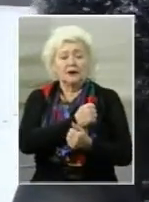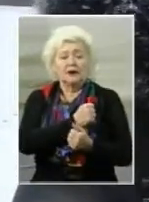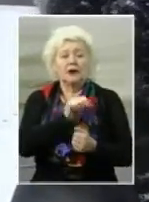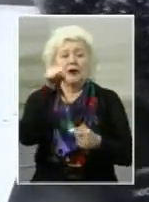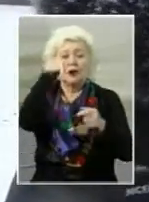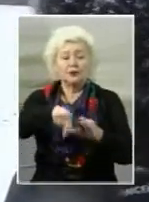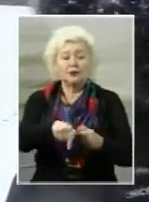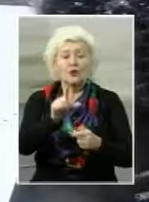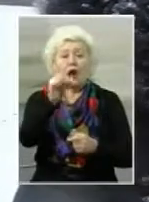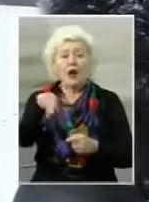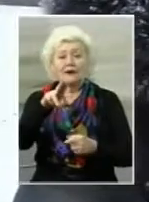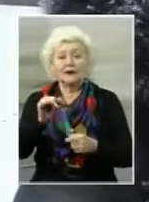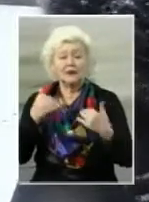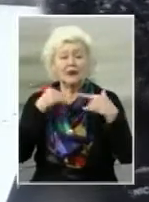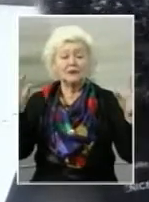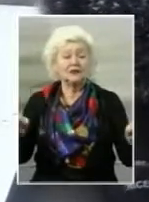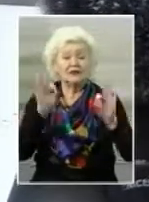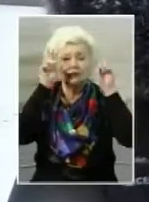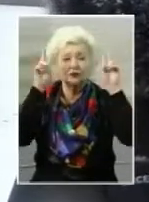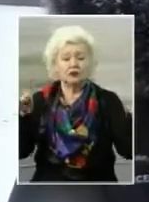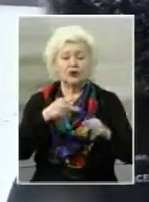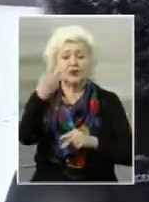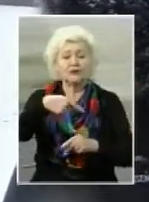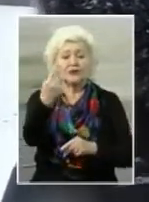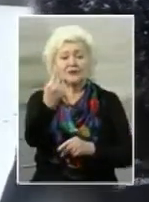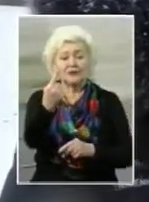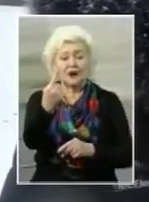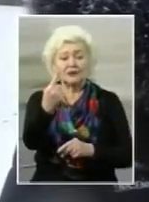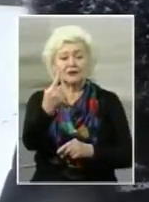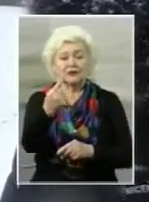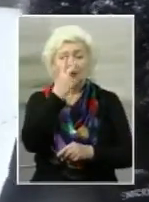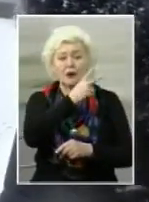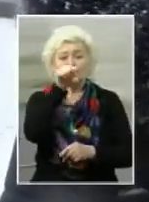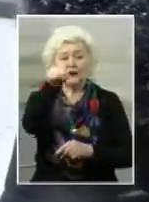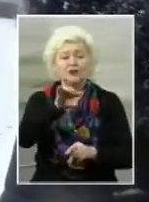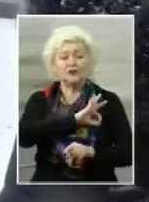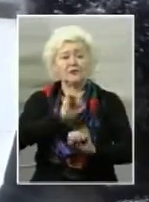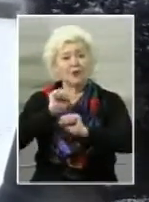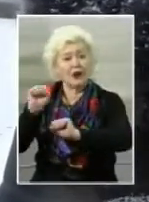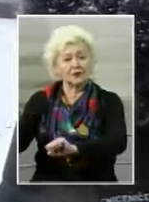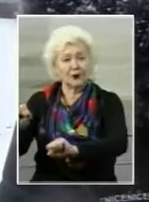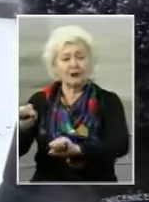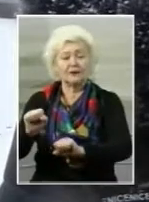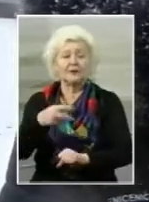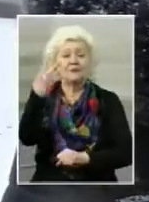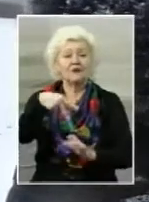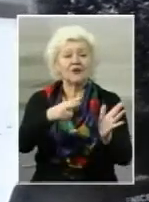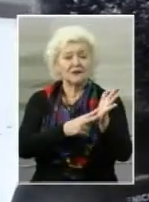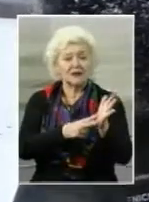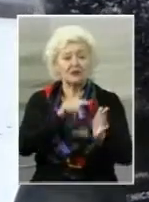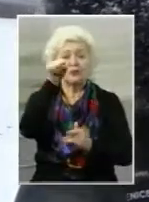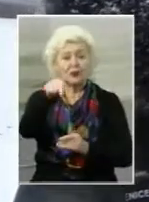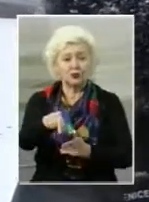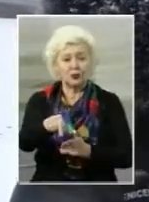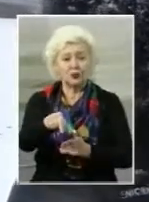Едема мені нічого не відомо. 21-го бачив його адвокат, 27-го